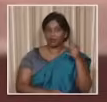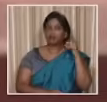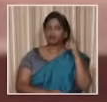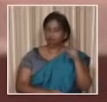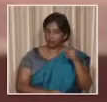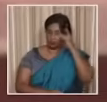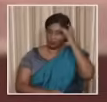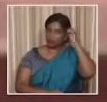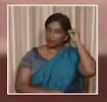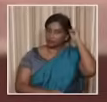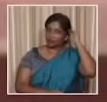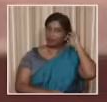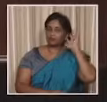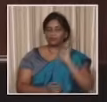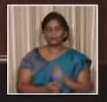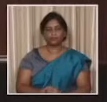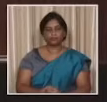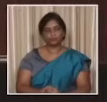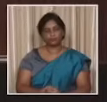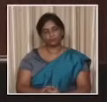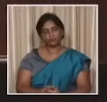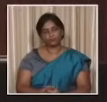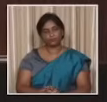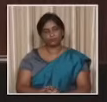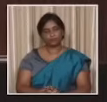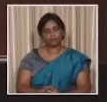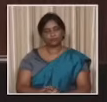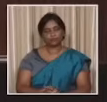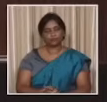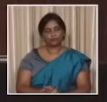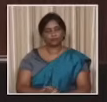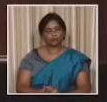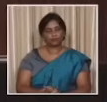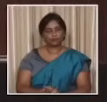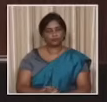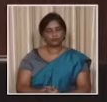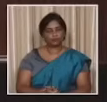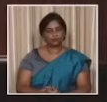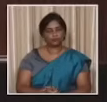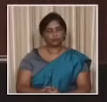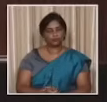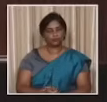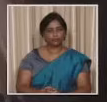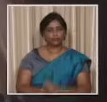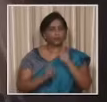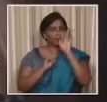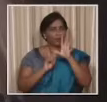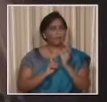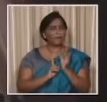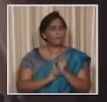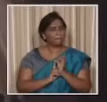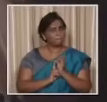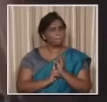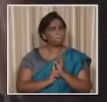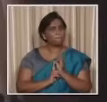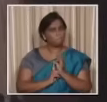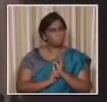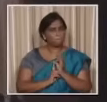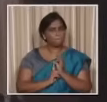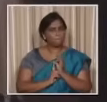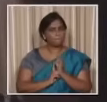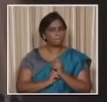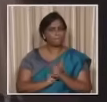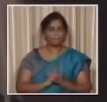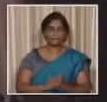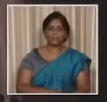මෙයාගේ අර විපක්ෂ නායකතුමනි ගරු නියෝජ්‍ය කතානායකතුමනි මෙහෙම පෞද්ගලික